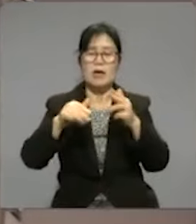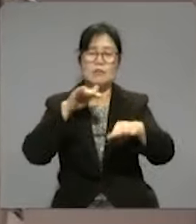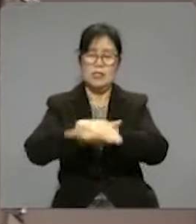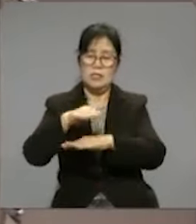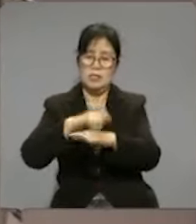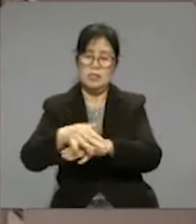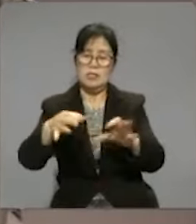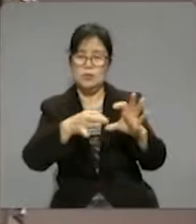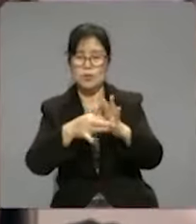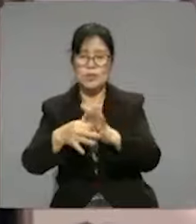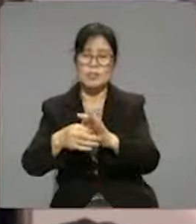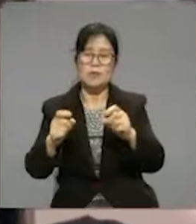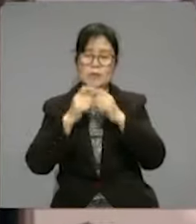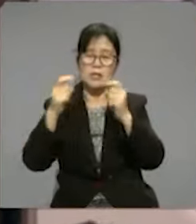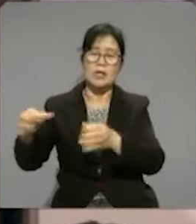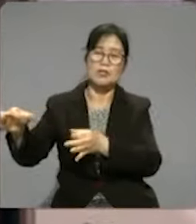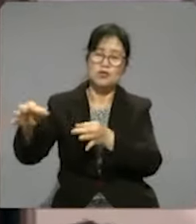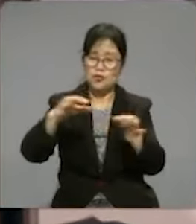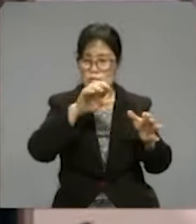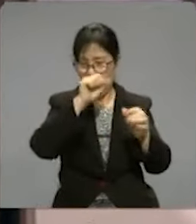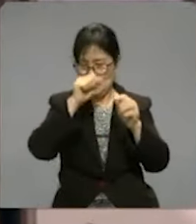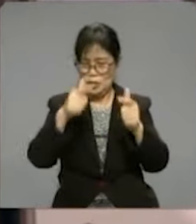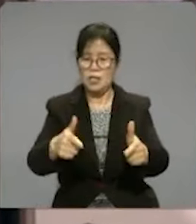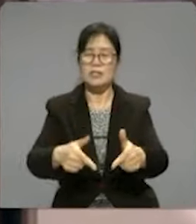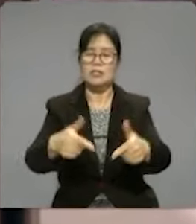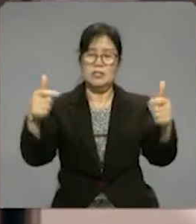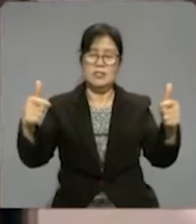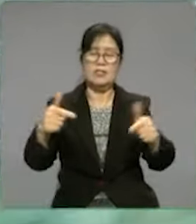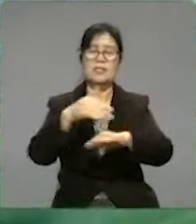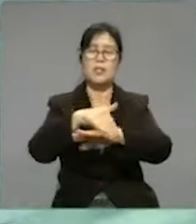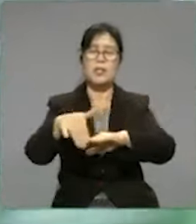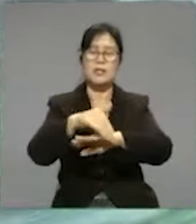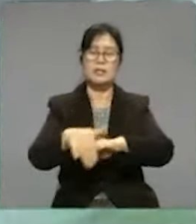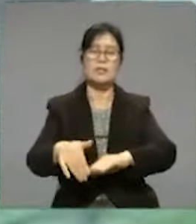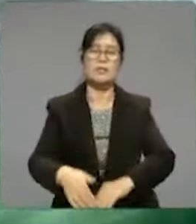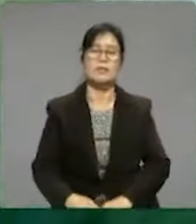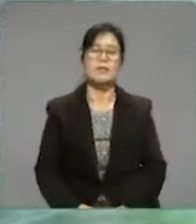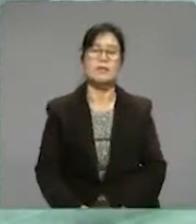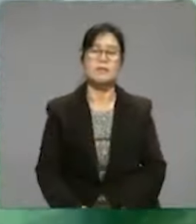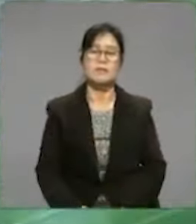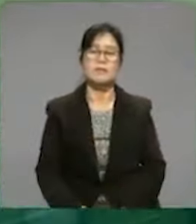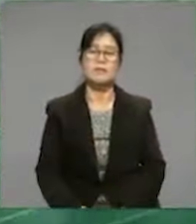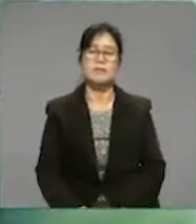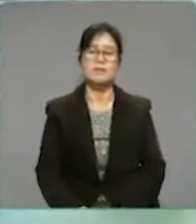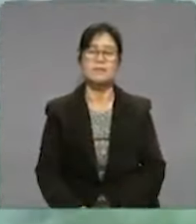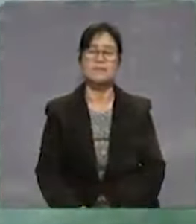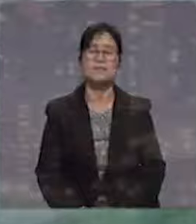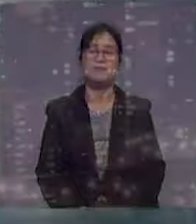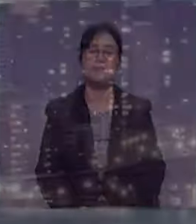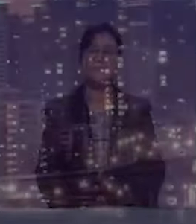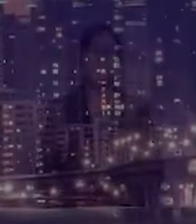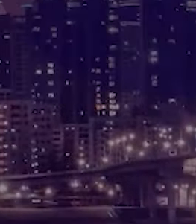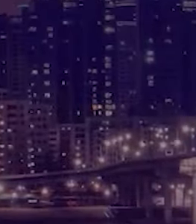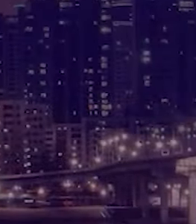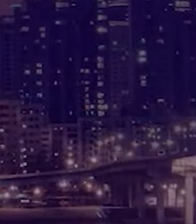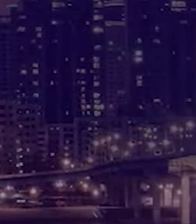접목해 민간 투자 기회도 넓힌다는 구상입니다. OBS 뉴스 유성훈입니다.